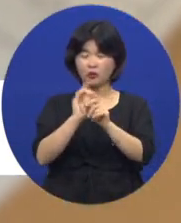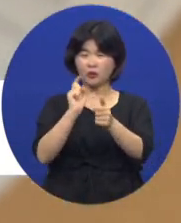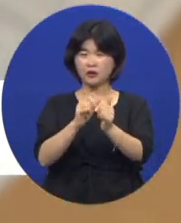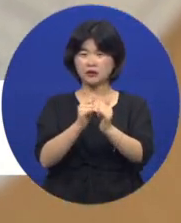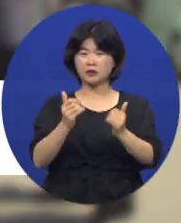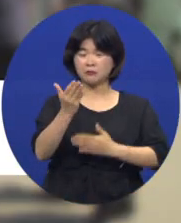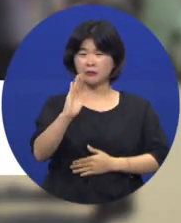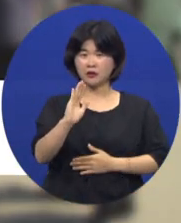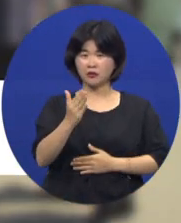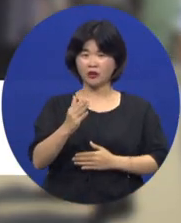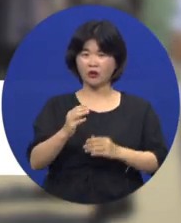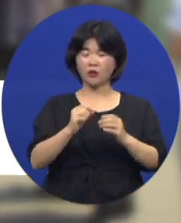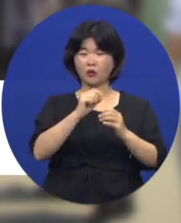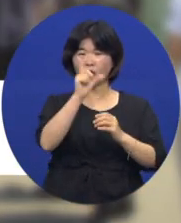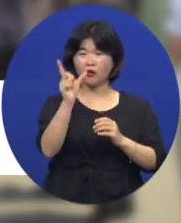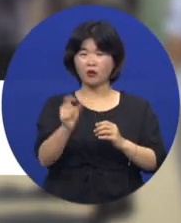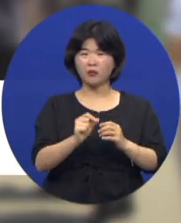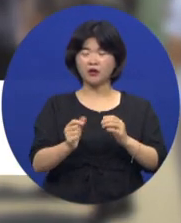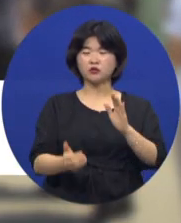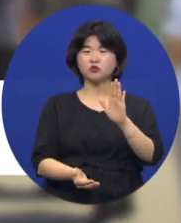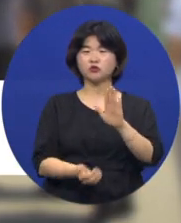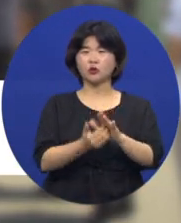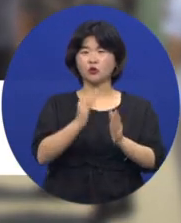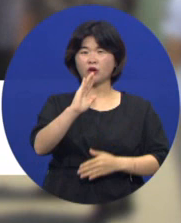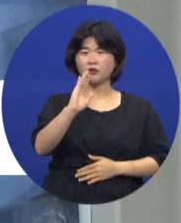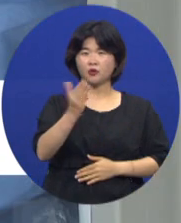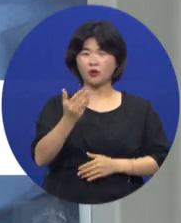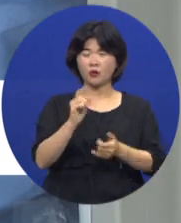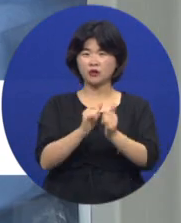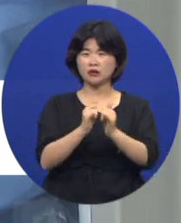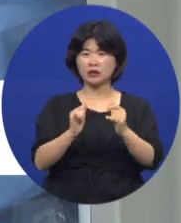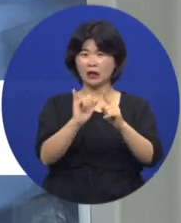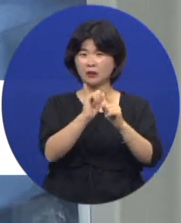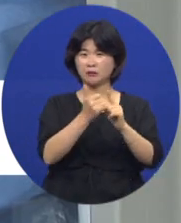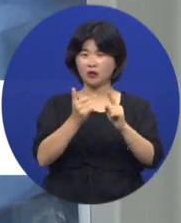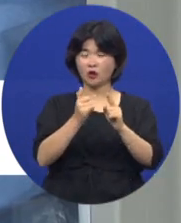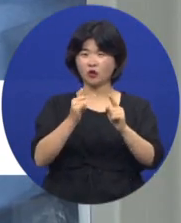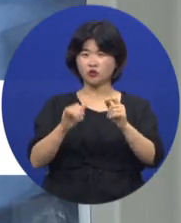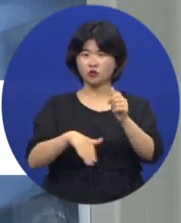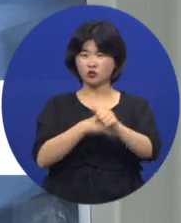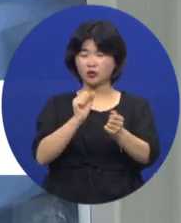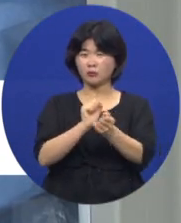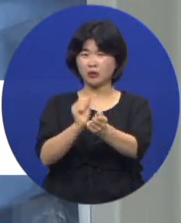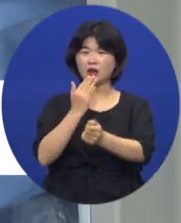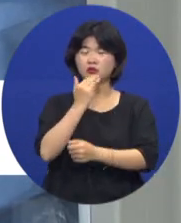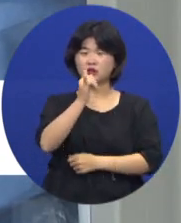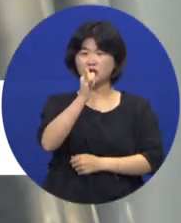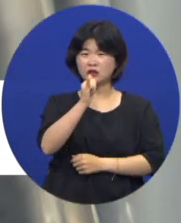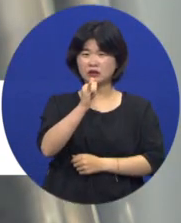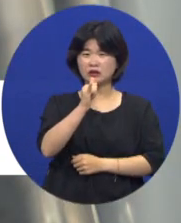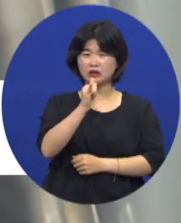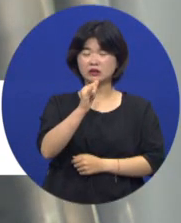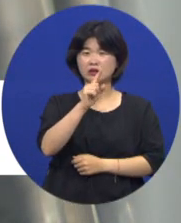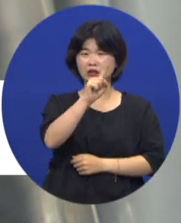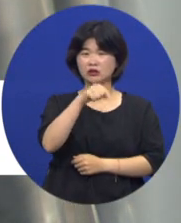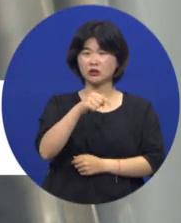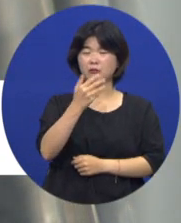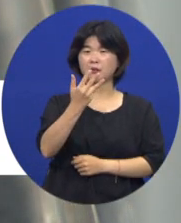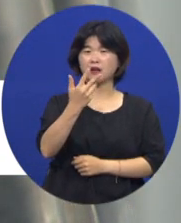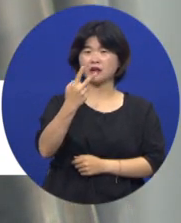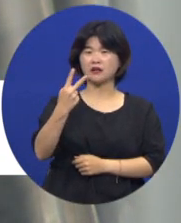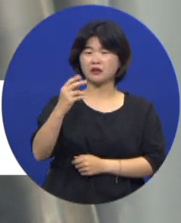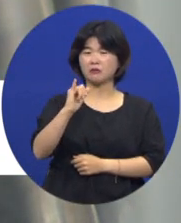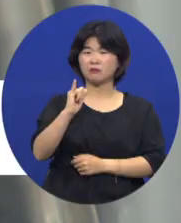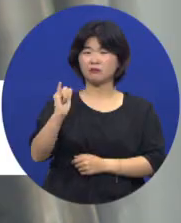받으면서 월별 최고 기록을 갈아치웠고 확진자 한 명이 주위 몇 명을 감염시키는지 나타내는 감염 재생산